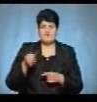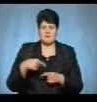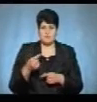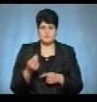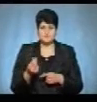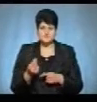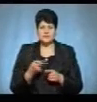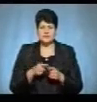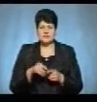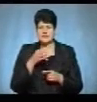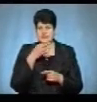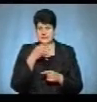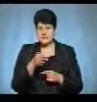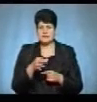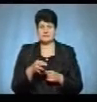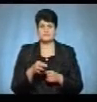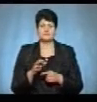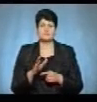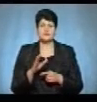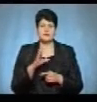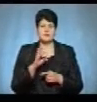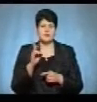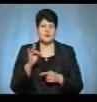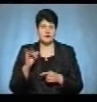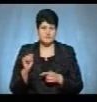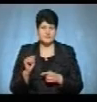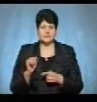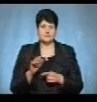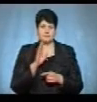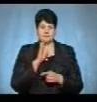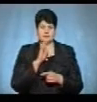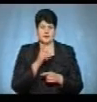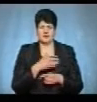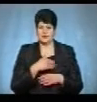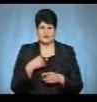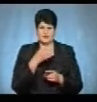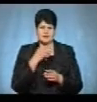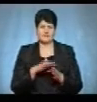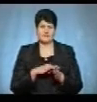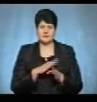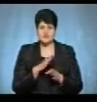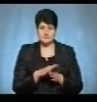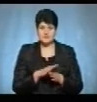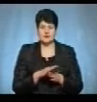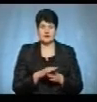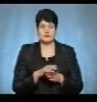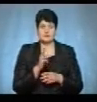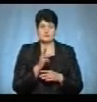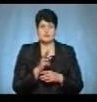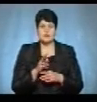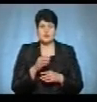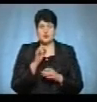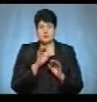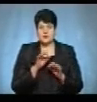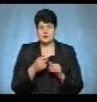це повідомив речник Нацполіції Сергій Крета. Очевидець події Олена, яка не захотіла називати своє прізвище, не на камеру розповіла, що